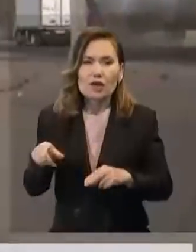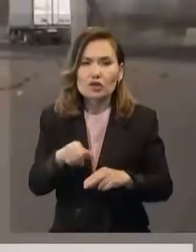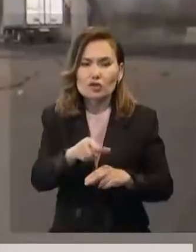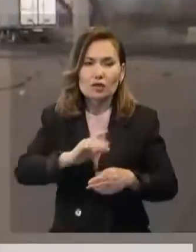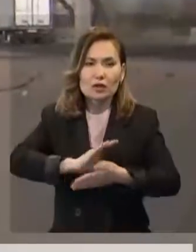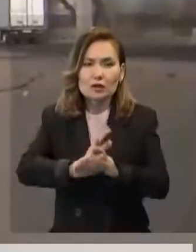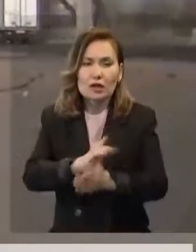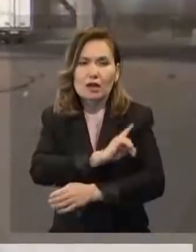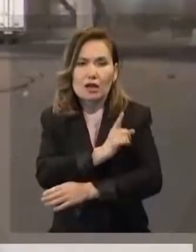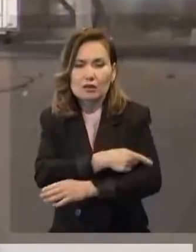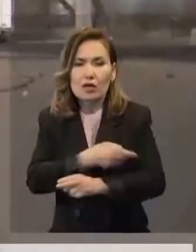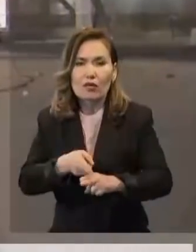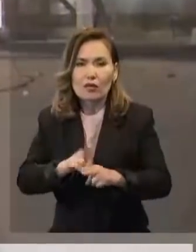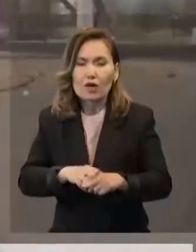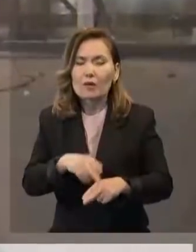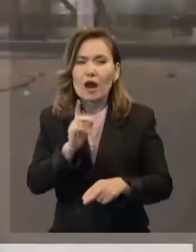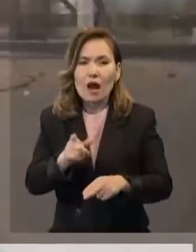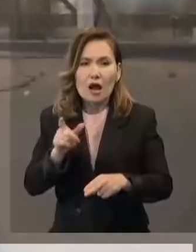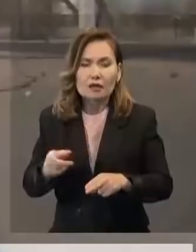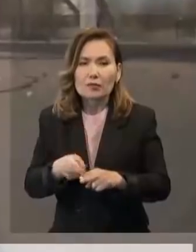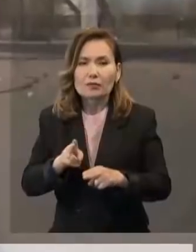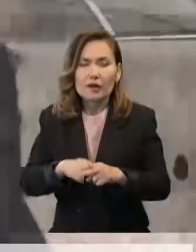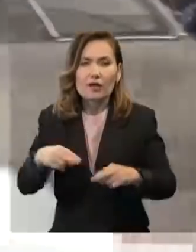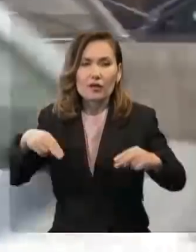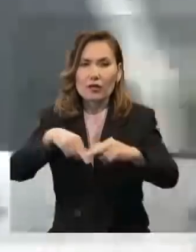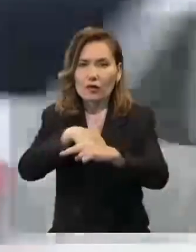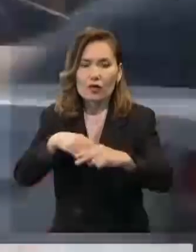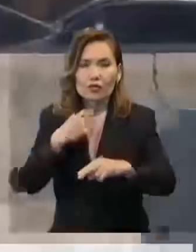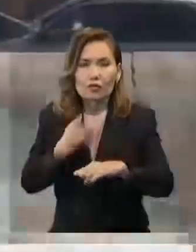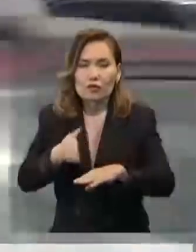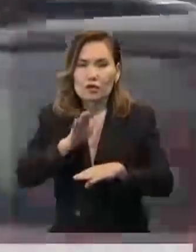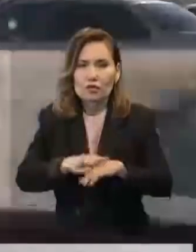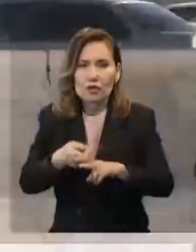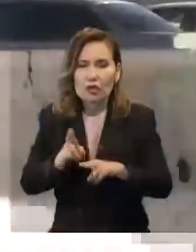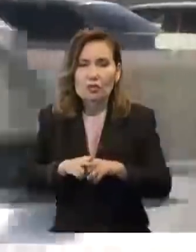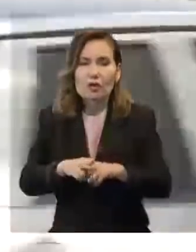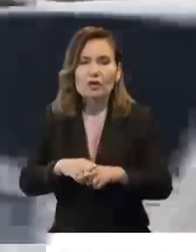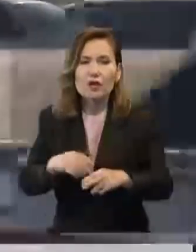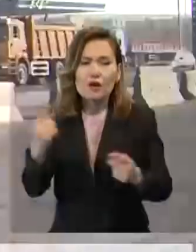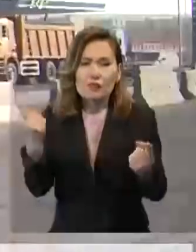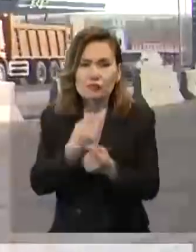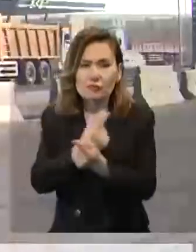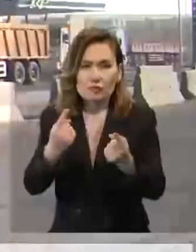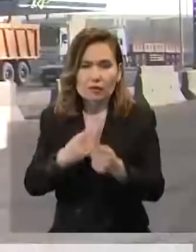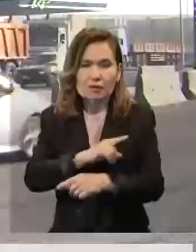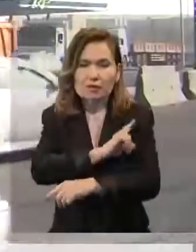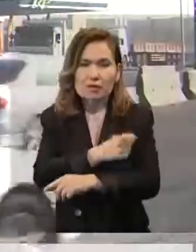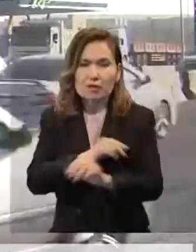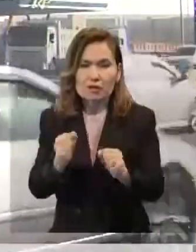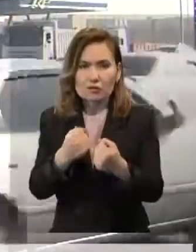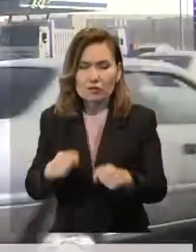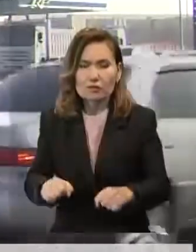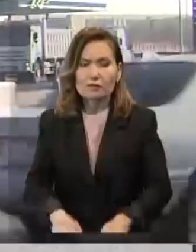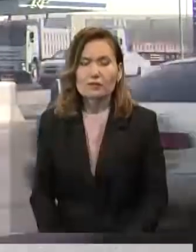болмаған күннің өзінде бұл жер адам үшін қауіпті, өйткені ертелігі жүйткіген көліктердің тоқтауы да қиын. Біреу тоқтаса, біреу